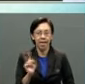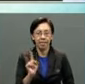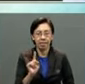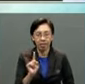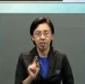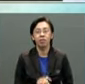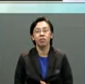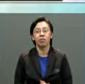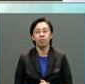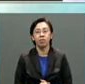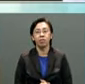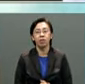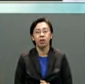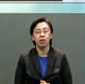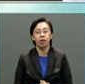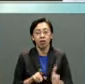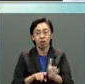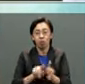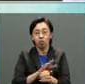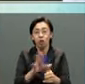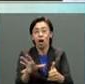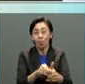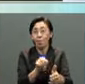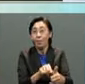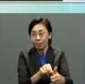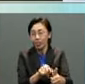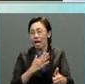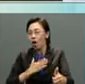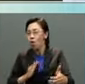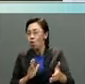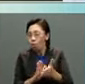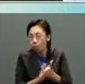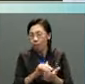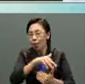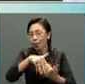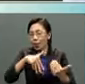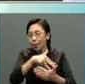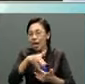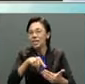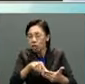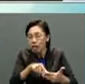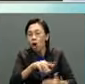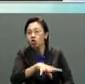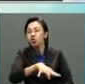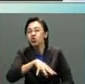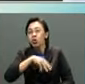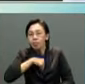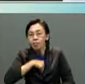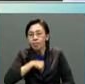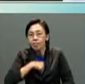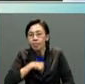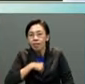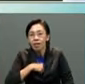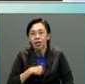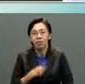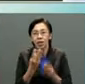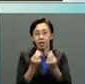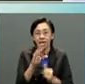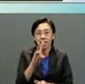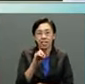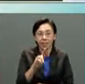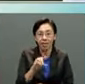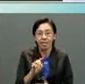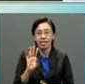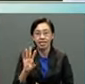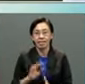เป็นเรื่องของการสัมผัสใกล้ชิดกับผู้ป่วยรายยืนยันก่อนหน้านี้บรรทัดแรกข้างบนเลยครับที่มีตัวเลข71กับ4